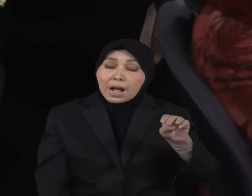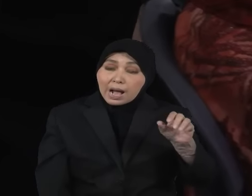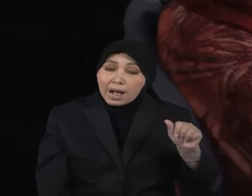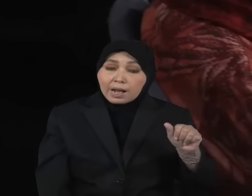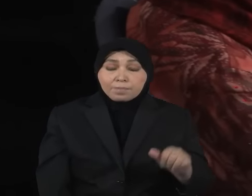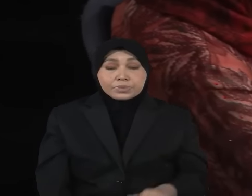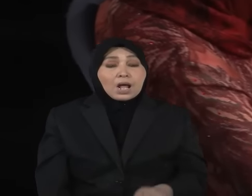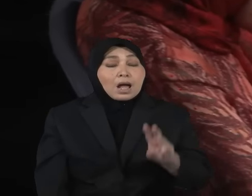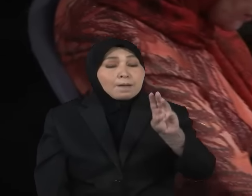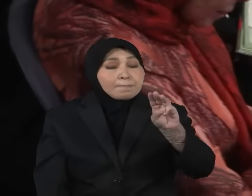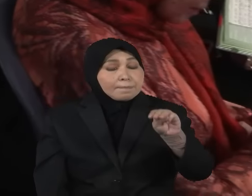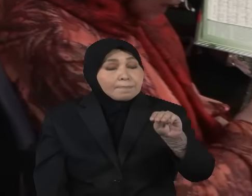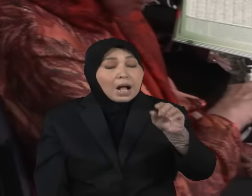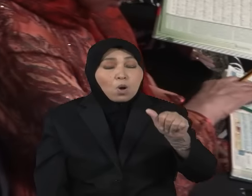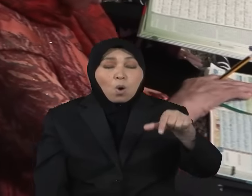yaquma maqa